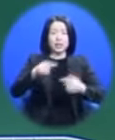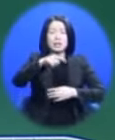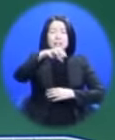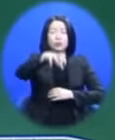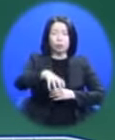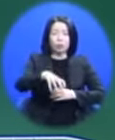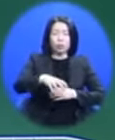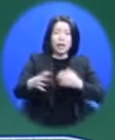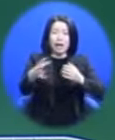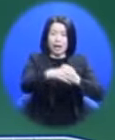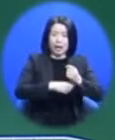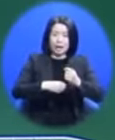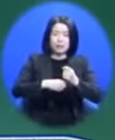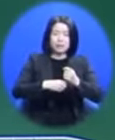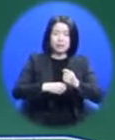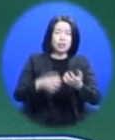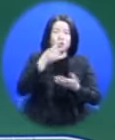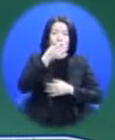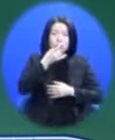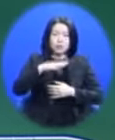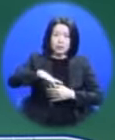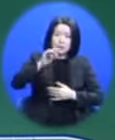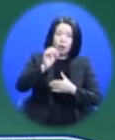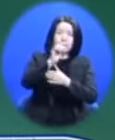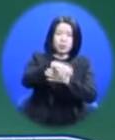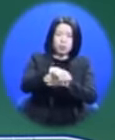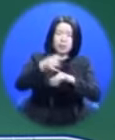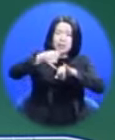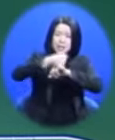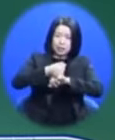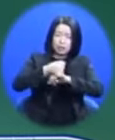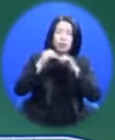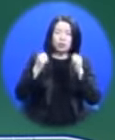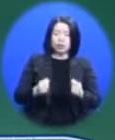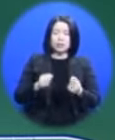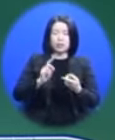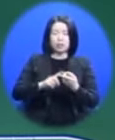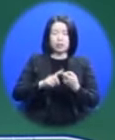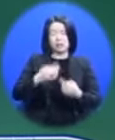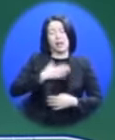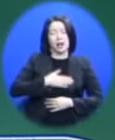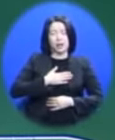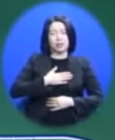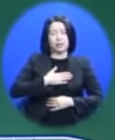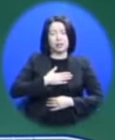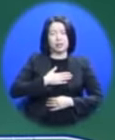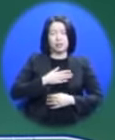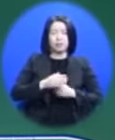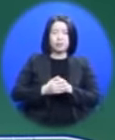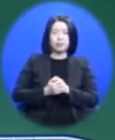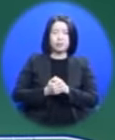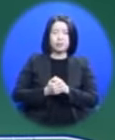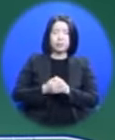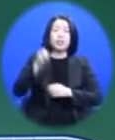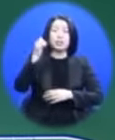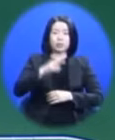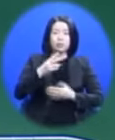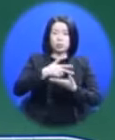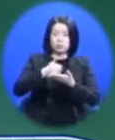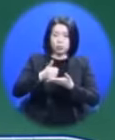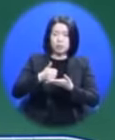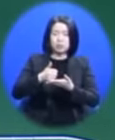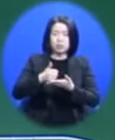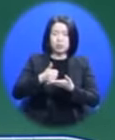그곳에서 거둘 곡식의 첫 열매를 약속하고 계시다는 것을 알았습니다. 그리고